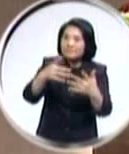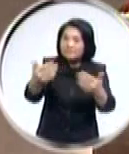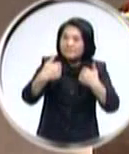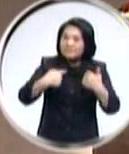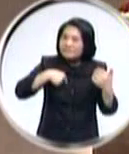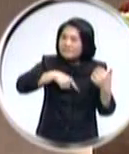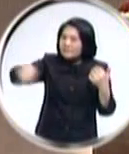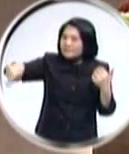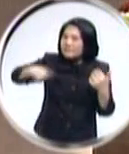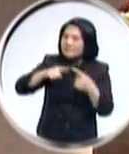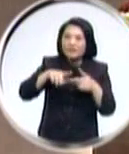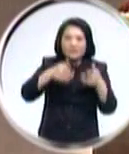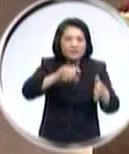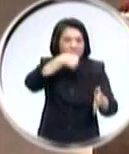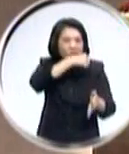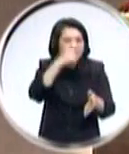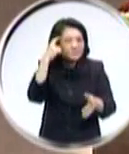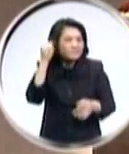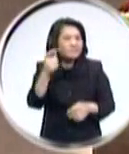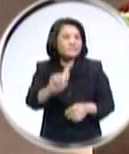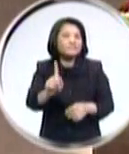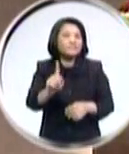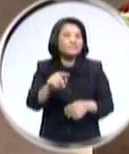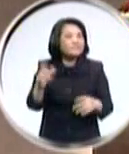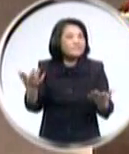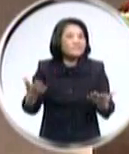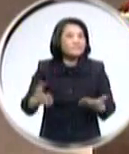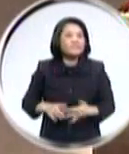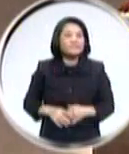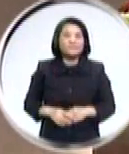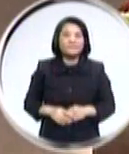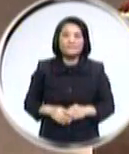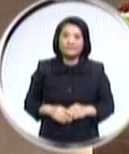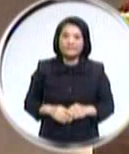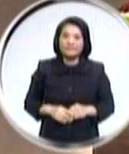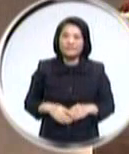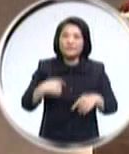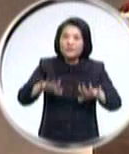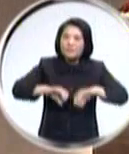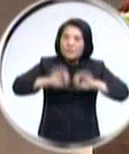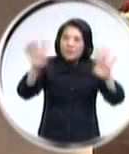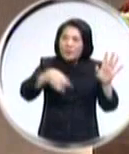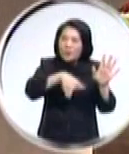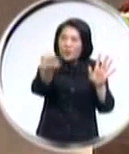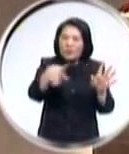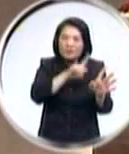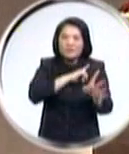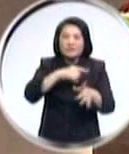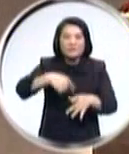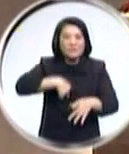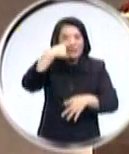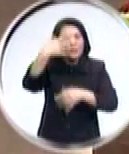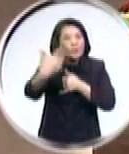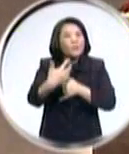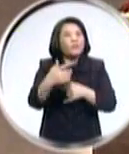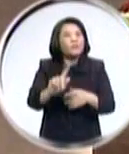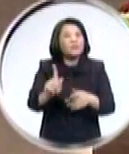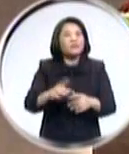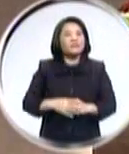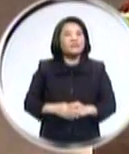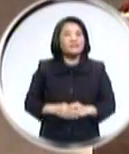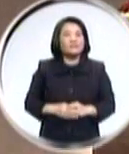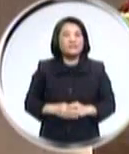们自己还有对台湾的意义究竟是在哪里呢？我要请大家问自己一个很简单的问题，那